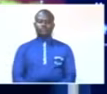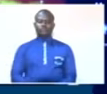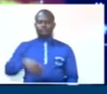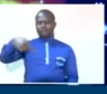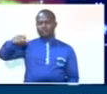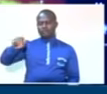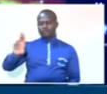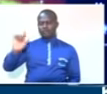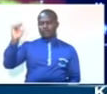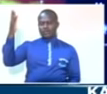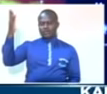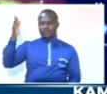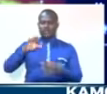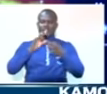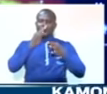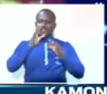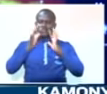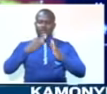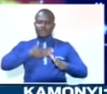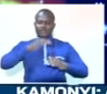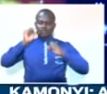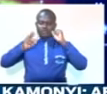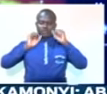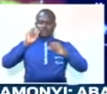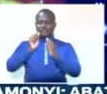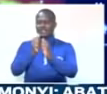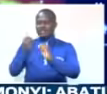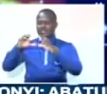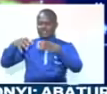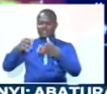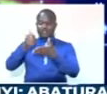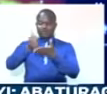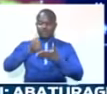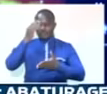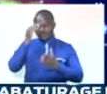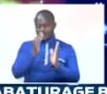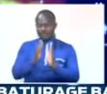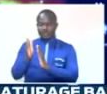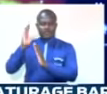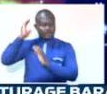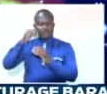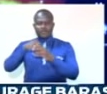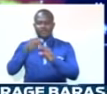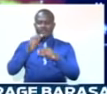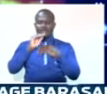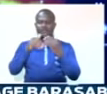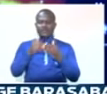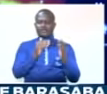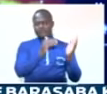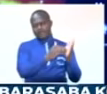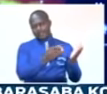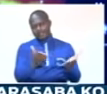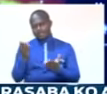nitwa politika nga fatanyije na fideliza imbuto ndetse n'itsinda rigari kugira ngo aya makuru abashe kubageraho mu izina rya bose reka twongere tubahe ikazi.